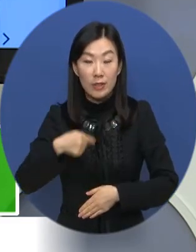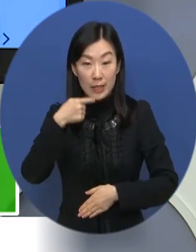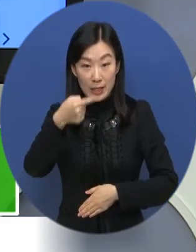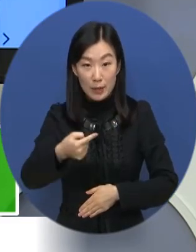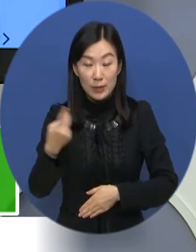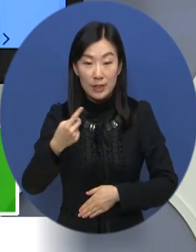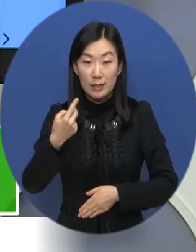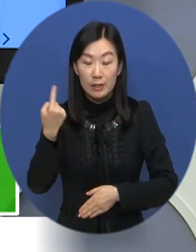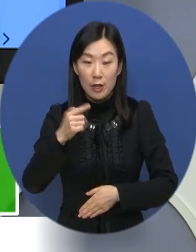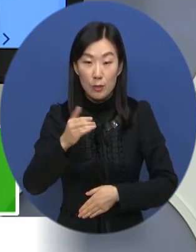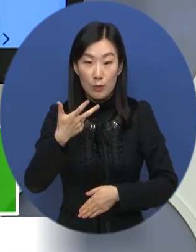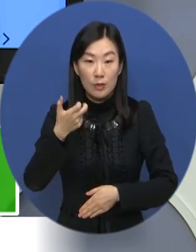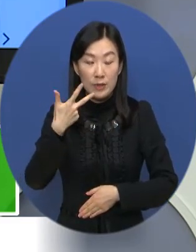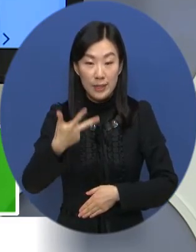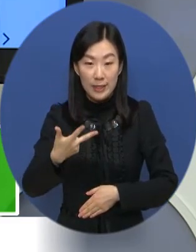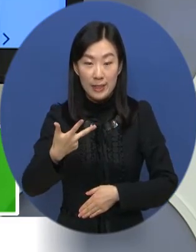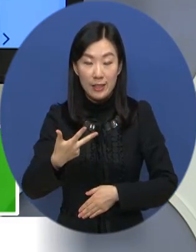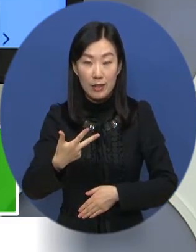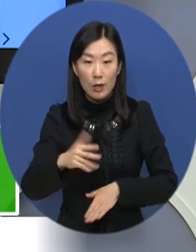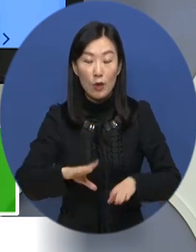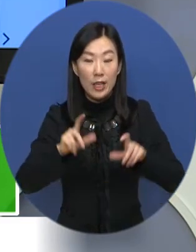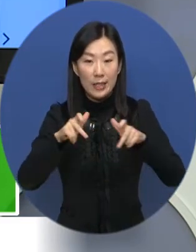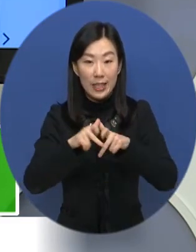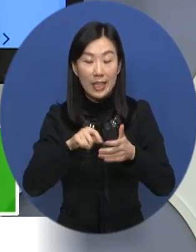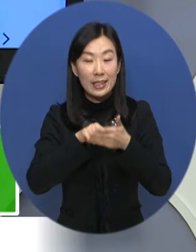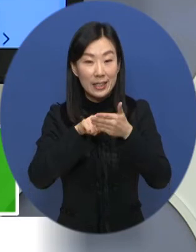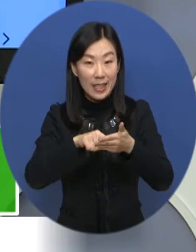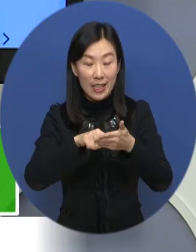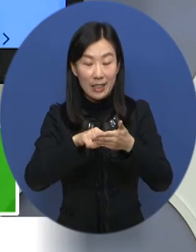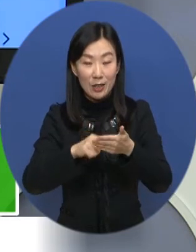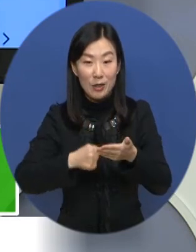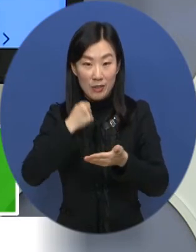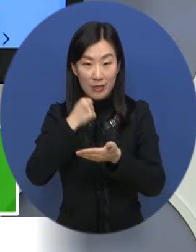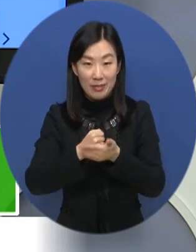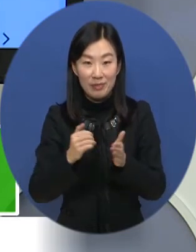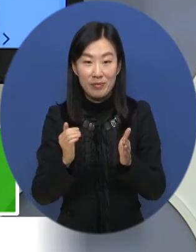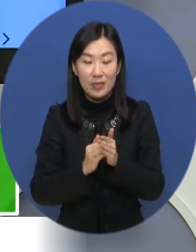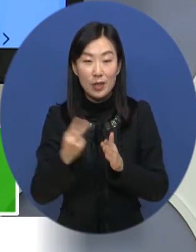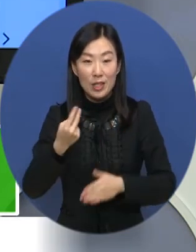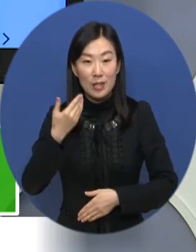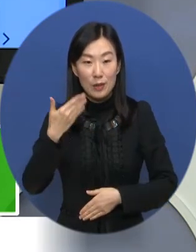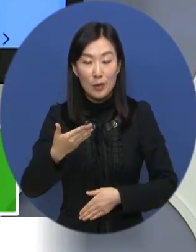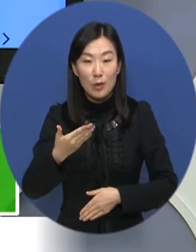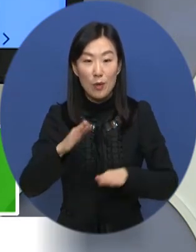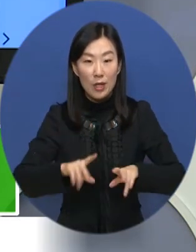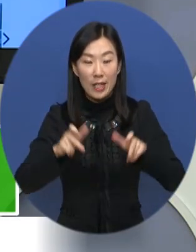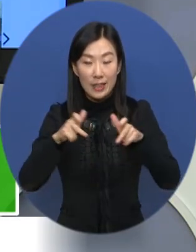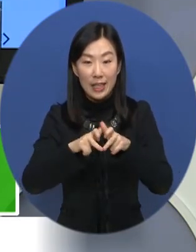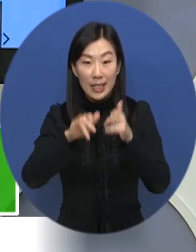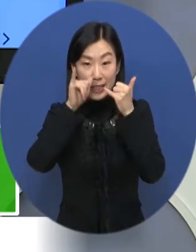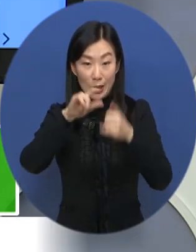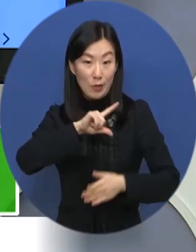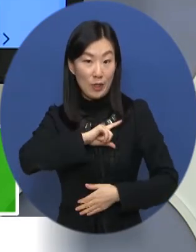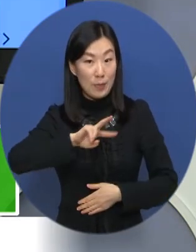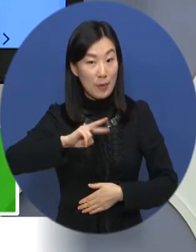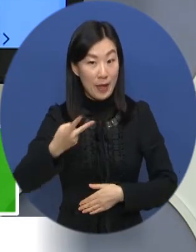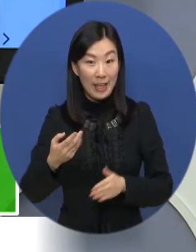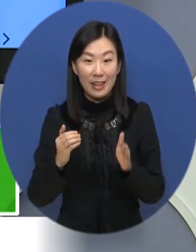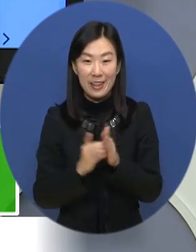한국이1996년제1회루즈 벨트국제장애 인상을수상한것을기념하기위해"장애극복상"으로제정되었으며,2009년에현재의명칭으로변경되었습니다.